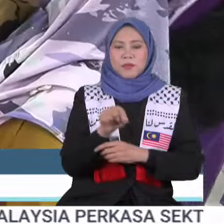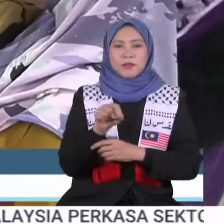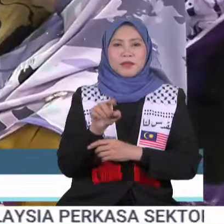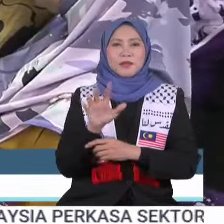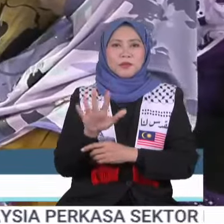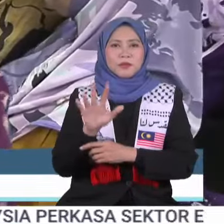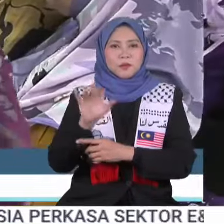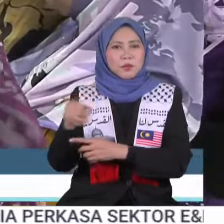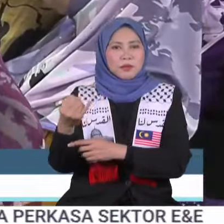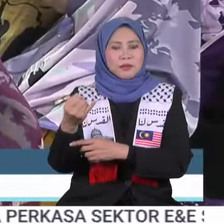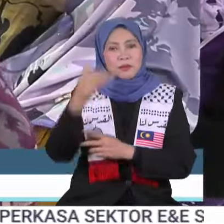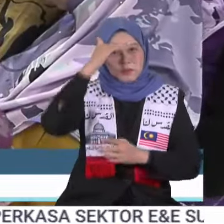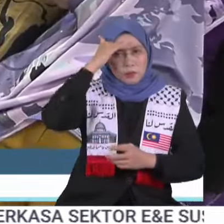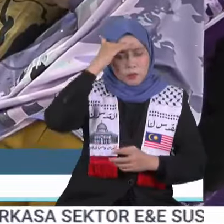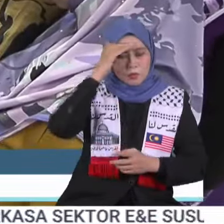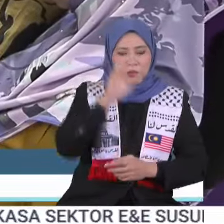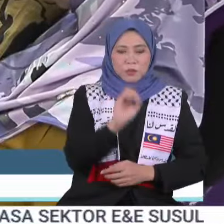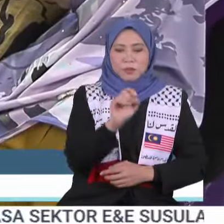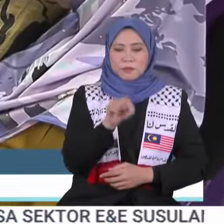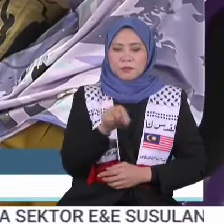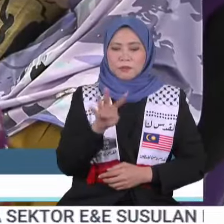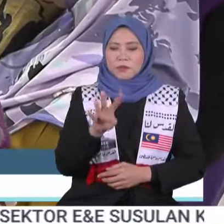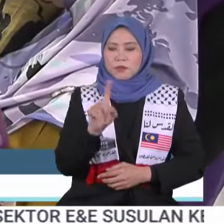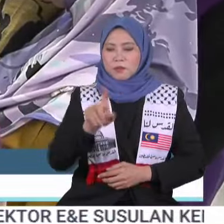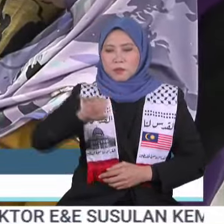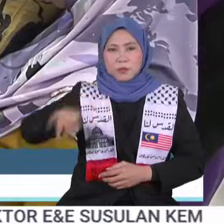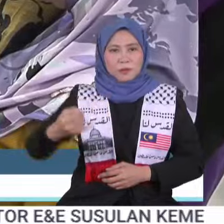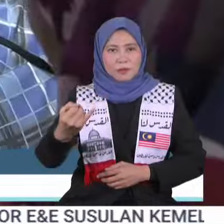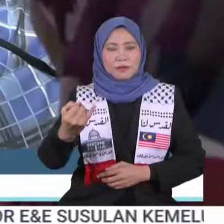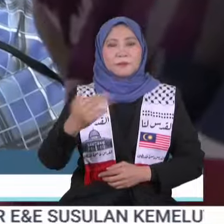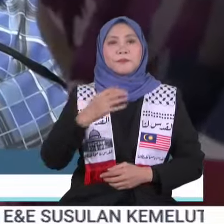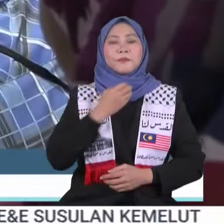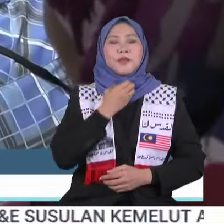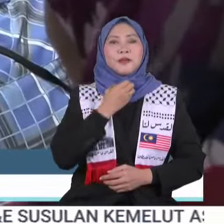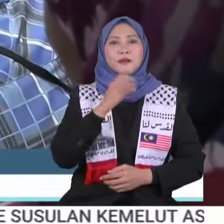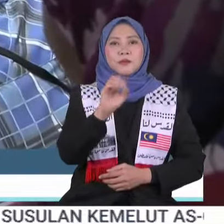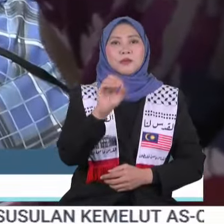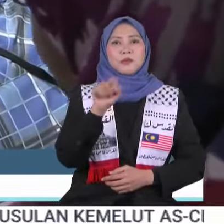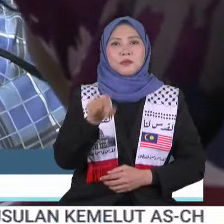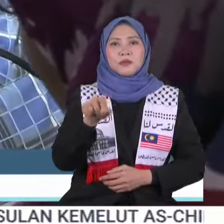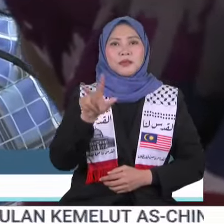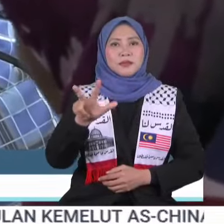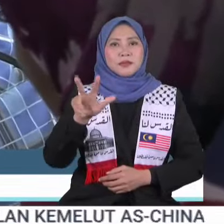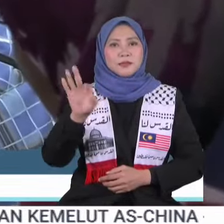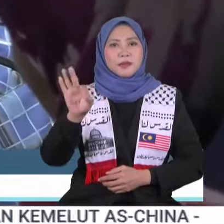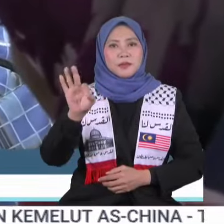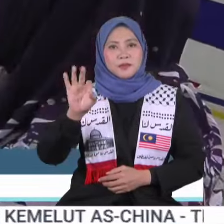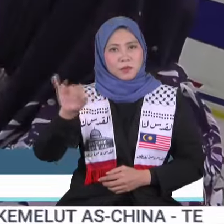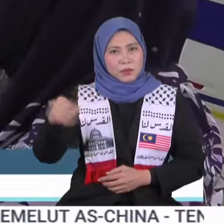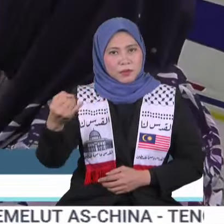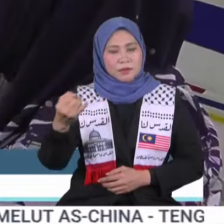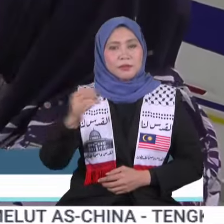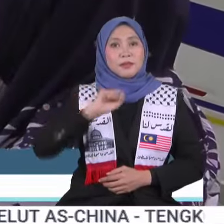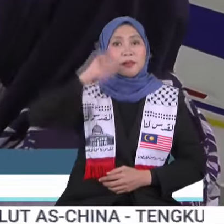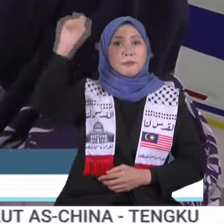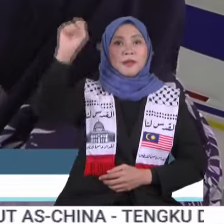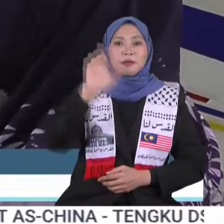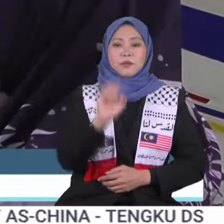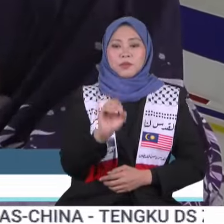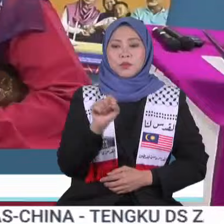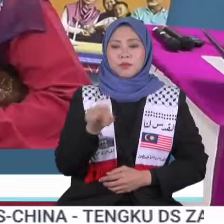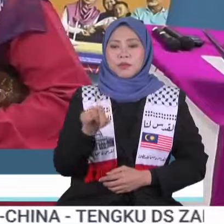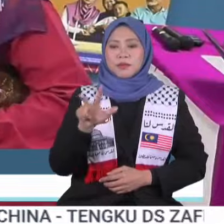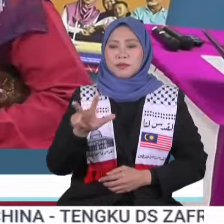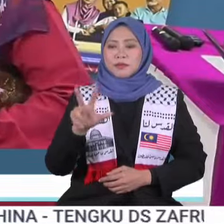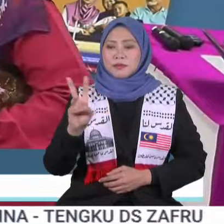juta Johor 0.41 juta perak 0.39 juta Sabah